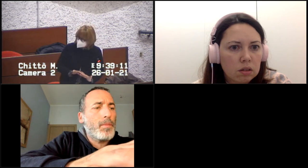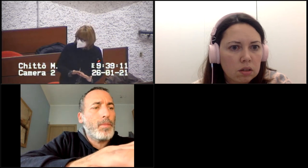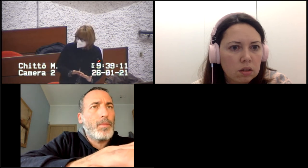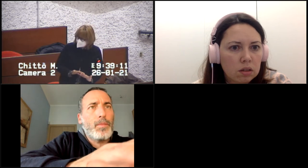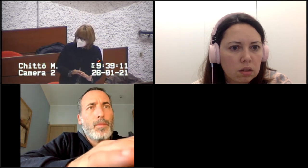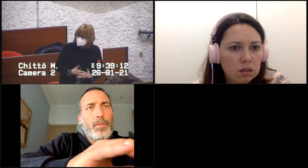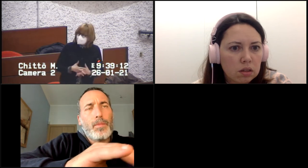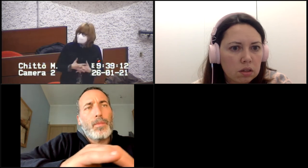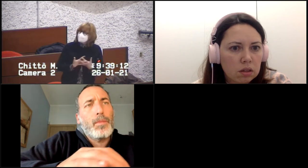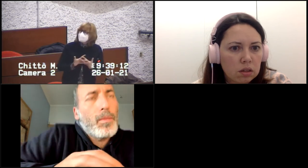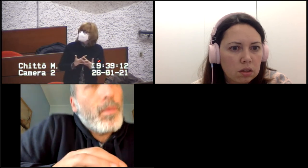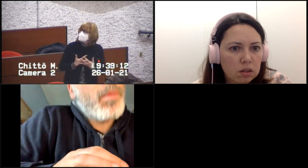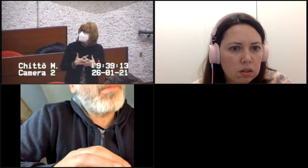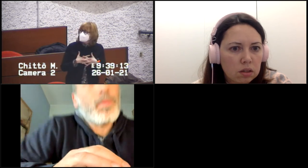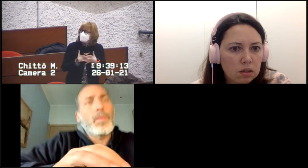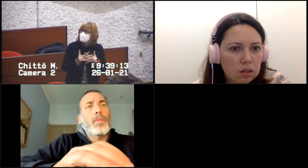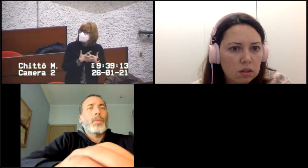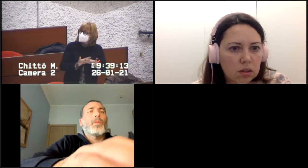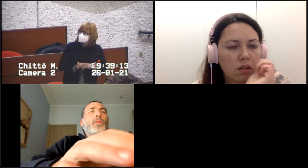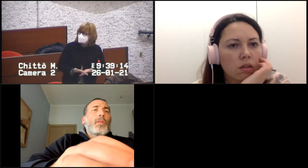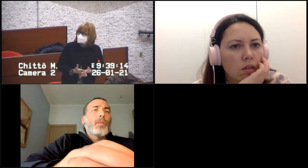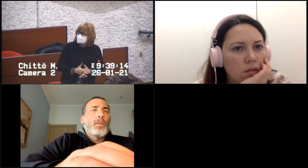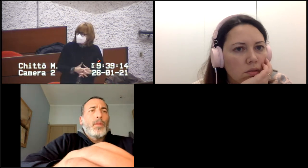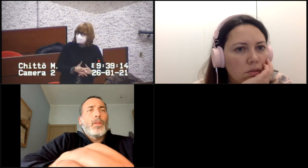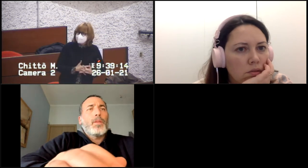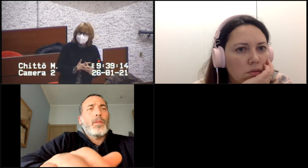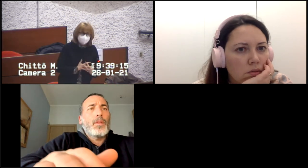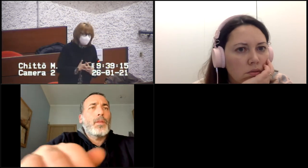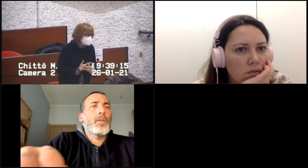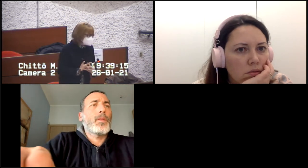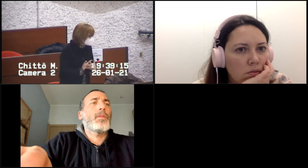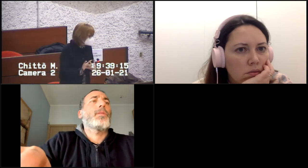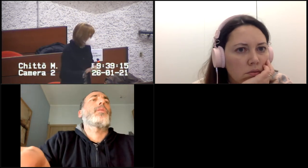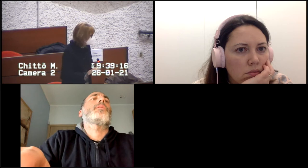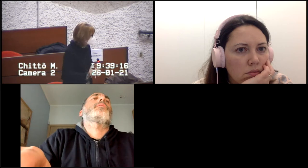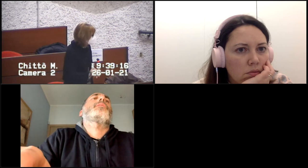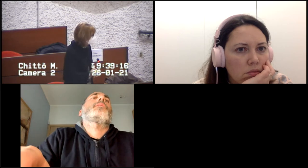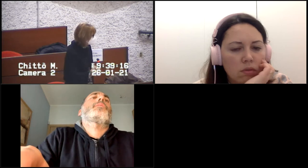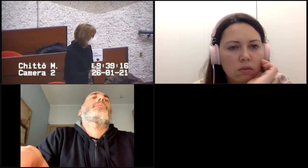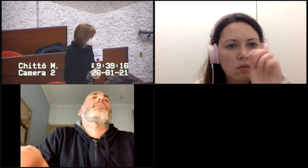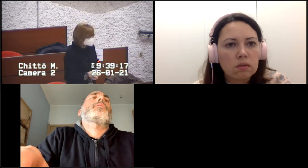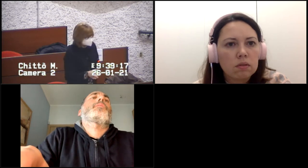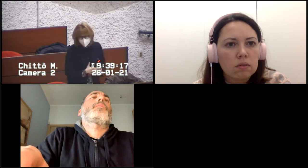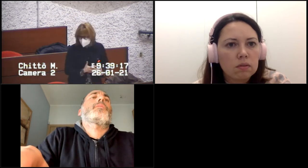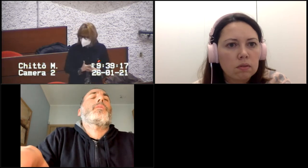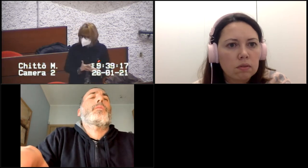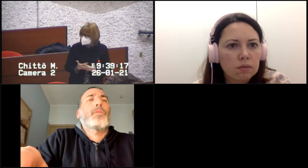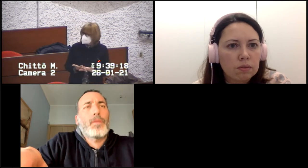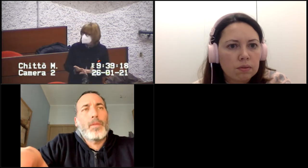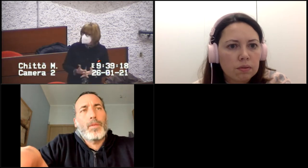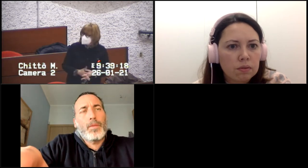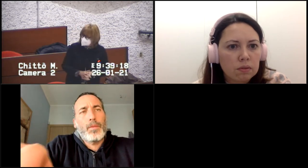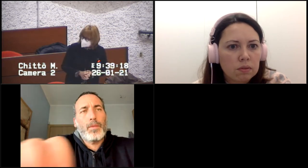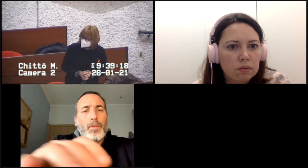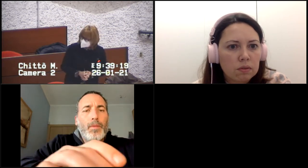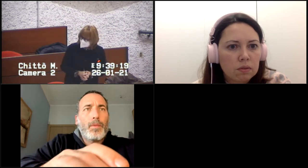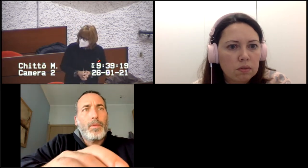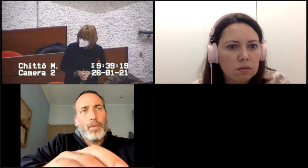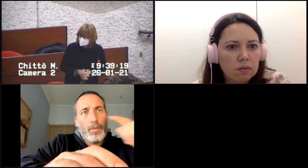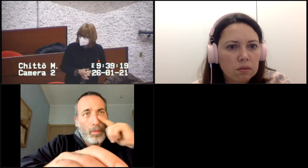nuova. Sono metodiche che sono state utilizzate per la parte pubblica delle bonifiche della Città della Salute e della